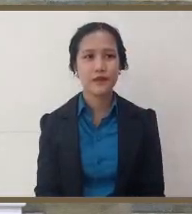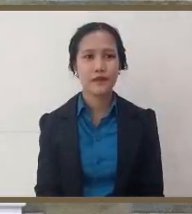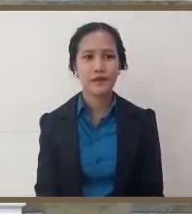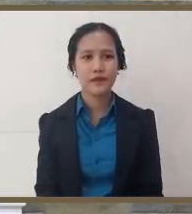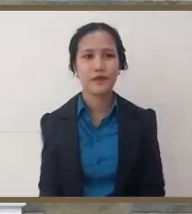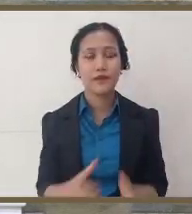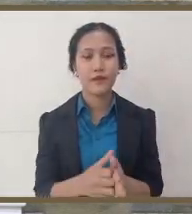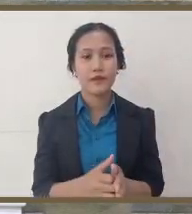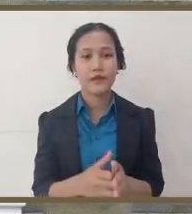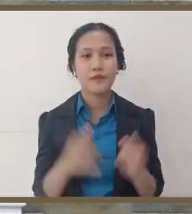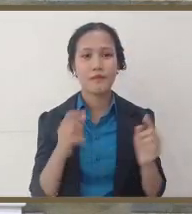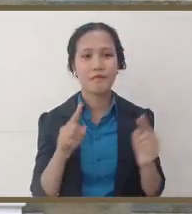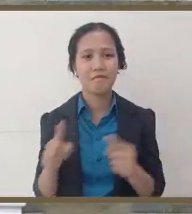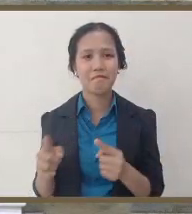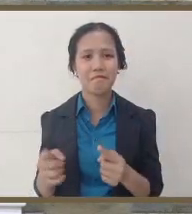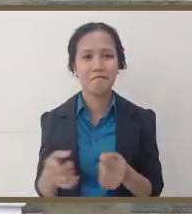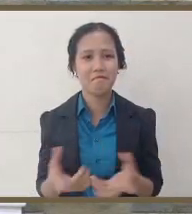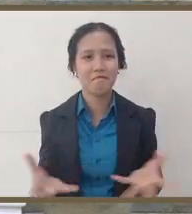malulupig